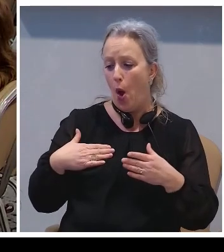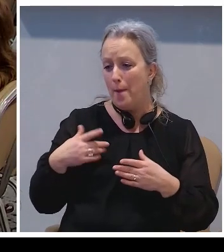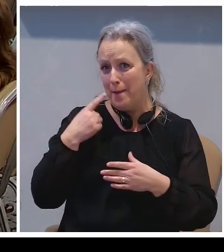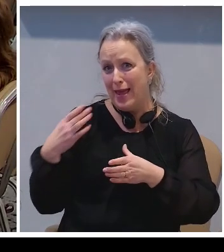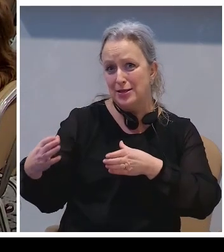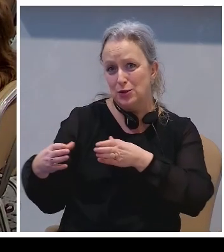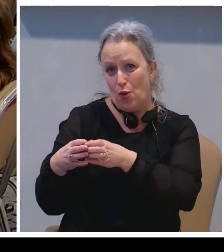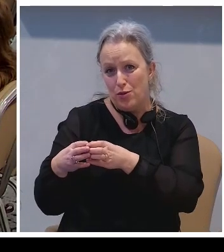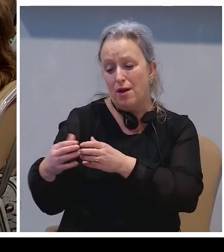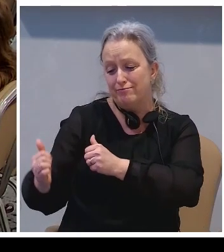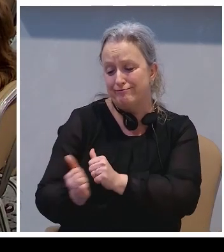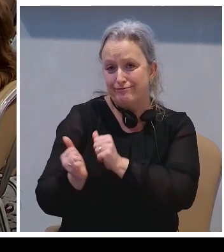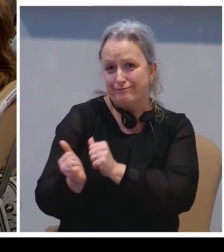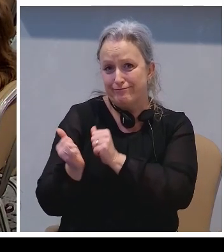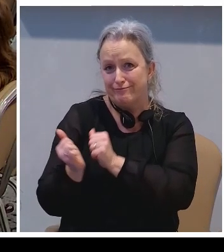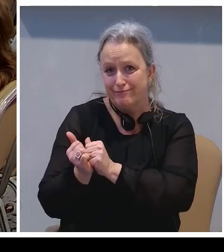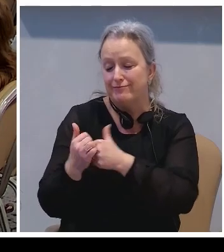püüame Kahre seda and Liis Väli,